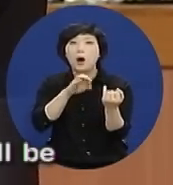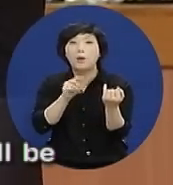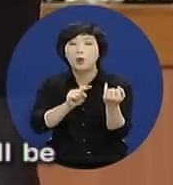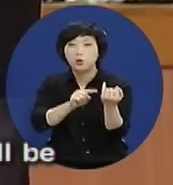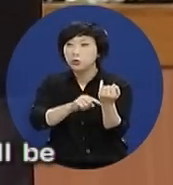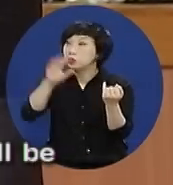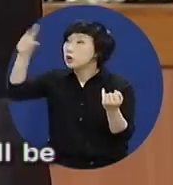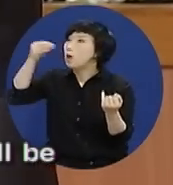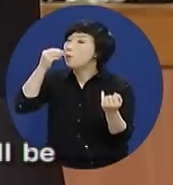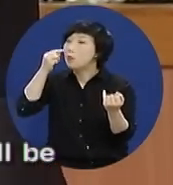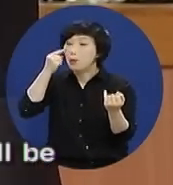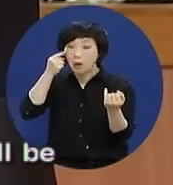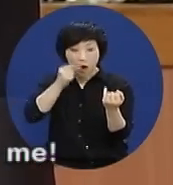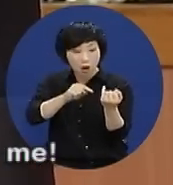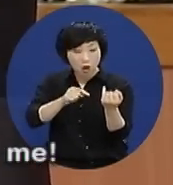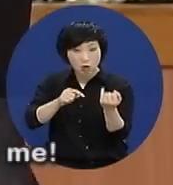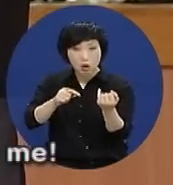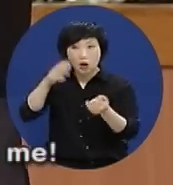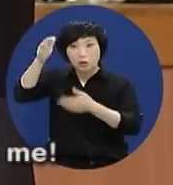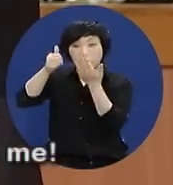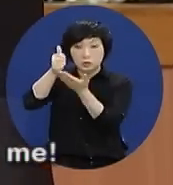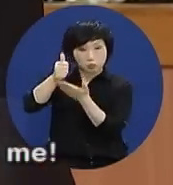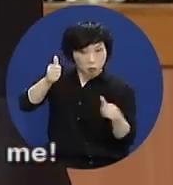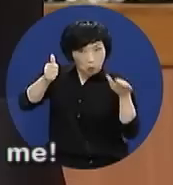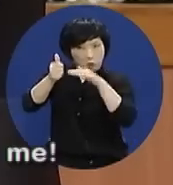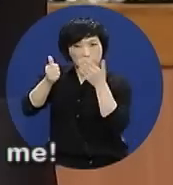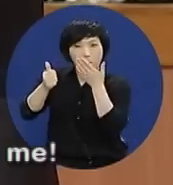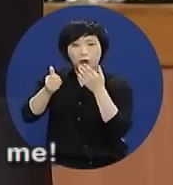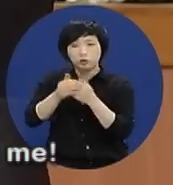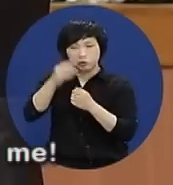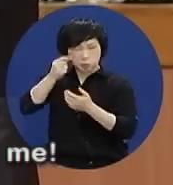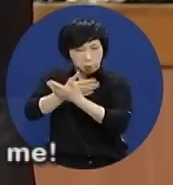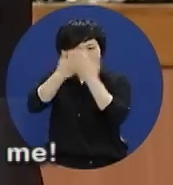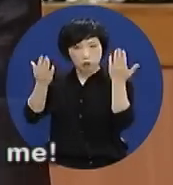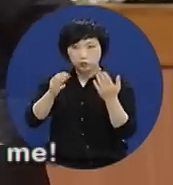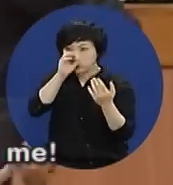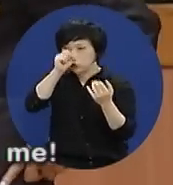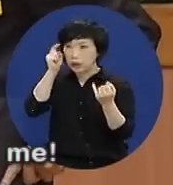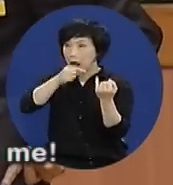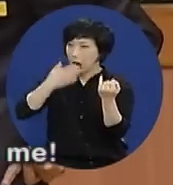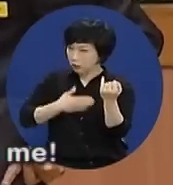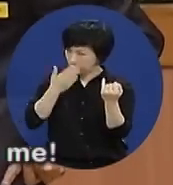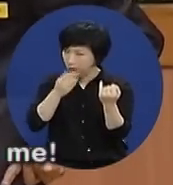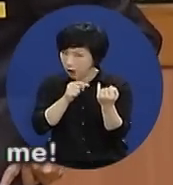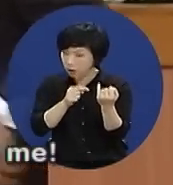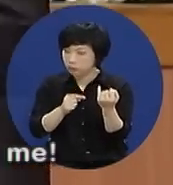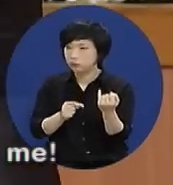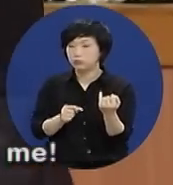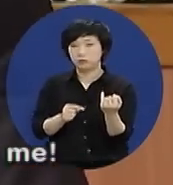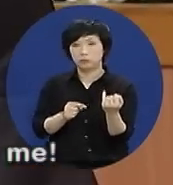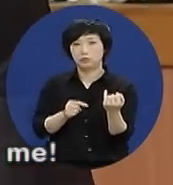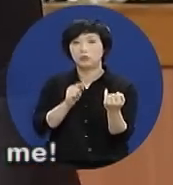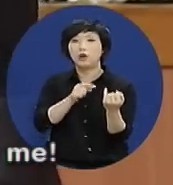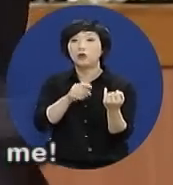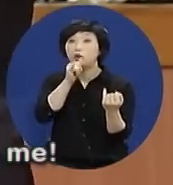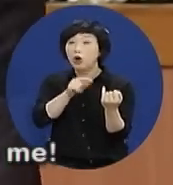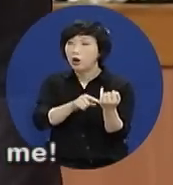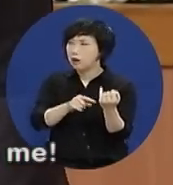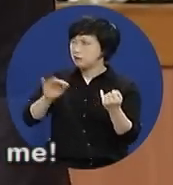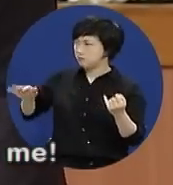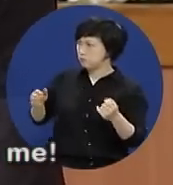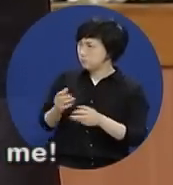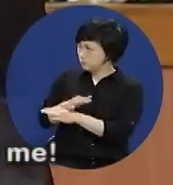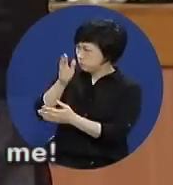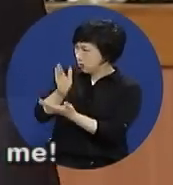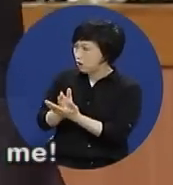開け神のようになり善悪を知るようになりますいやふざけるな神様が食べると必ず死ぬと言わ